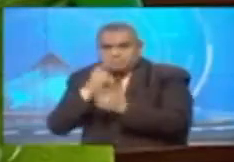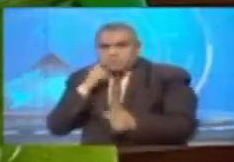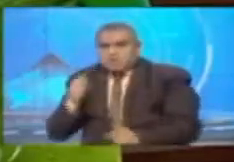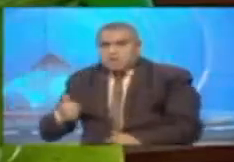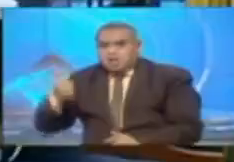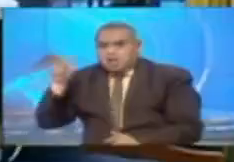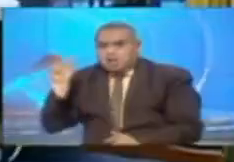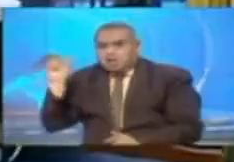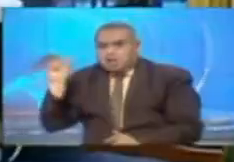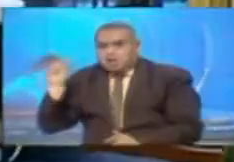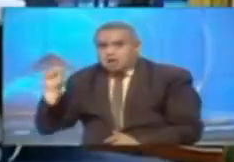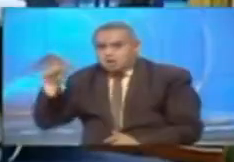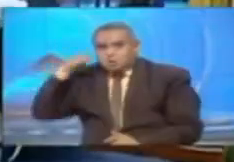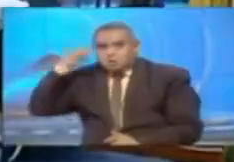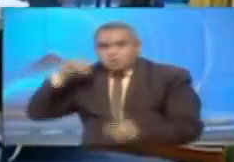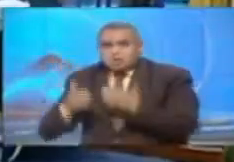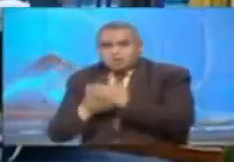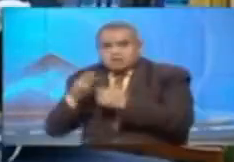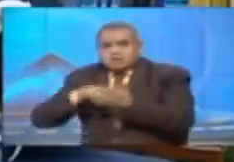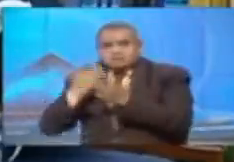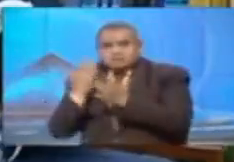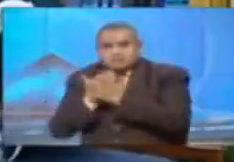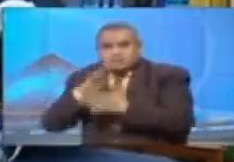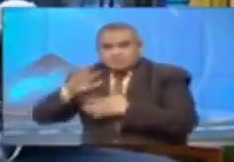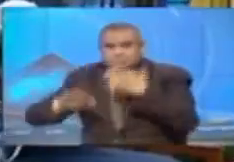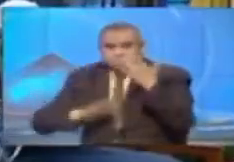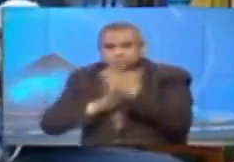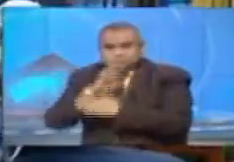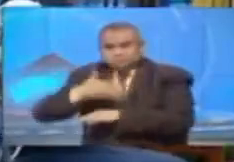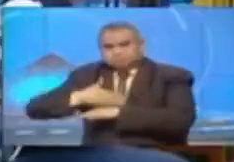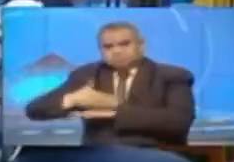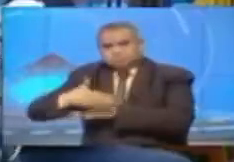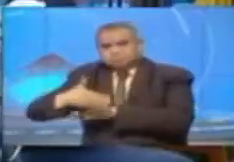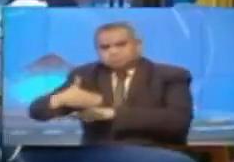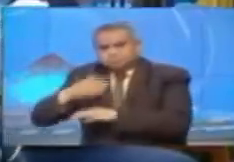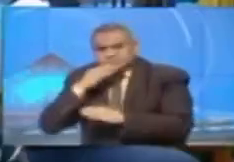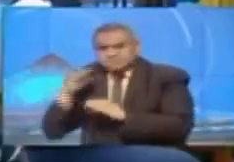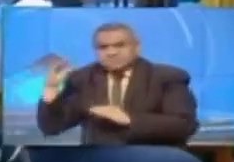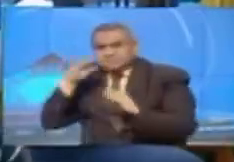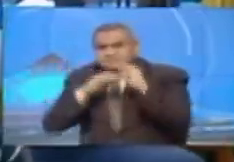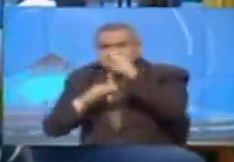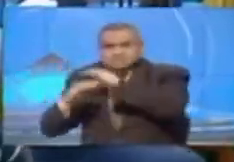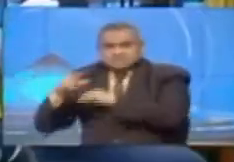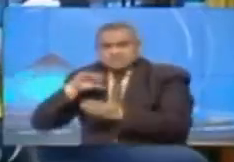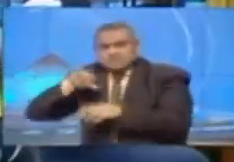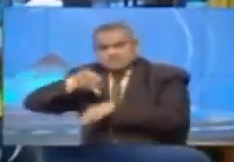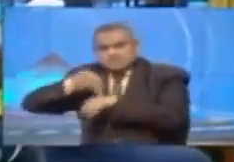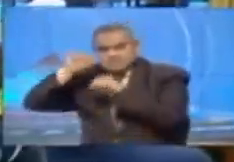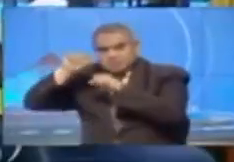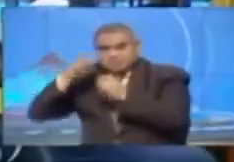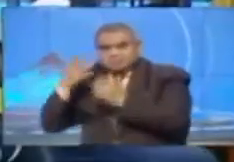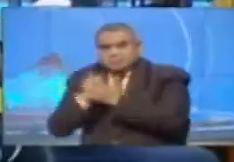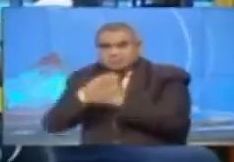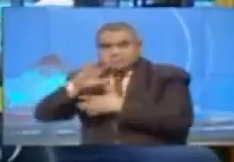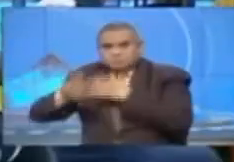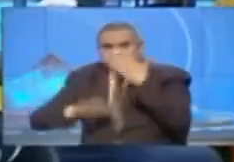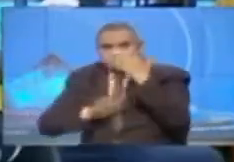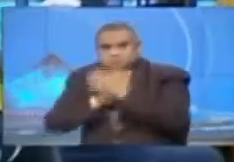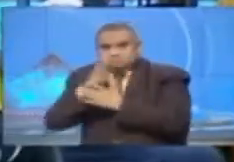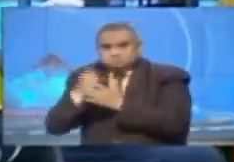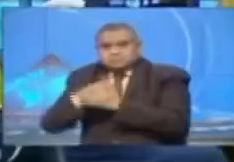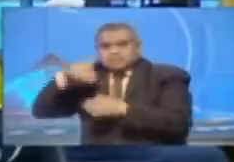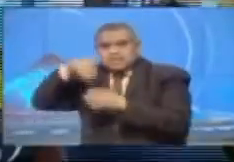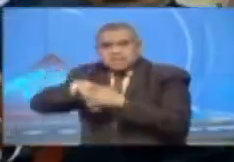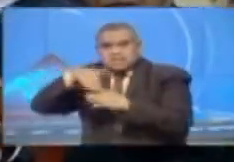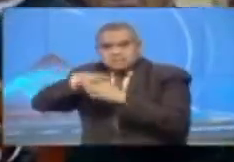إبراهيم رئيسا للوزراء لينهي أزمة مطولة وحالة من الغموض سيطرت على الوضع السياسي في البلاد بعد أن